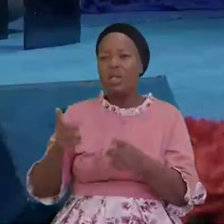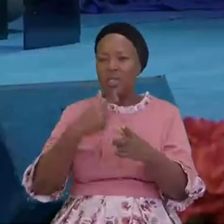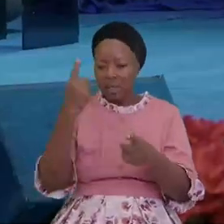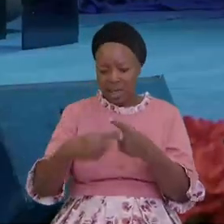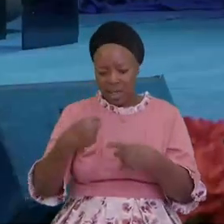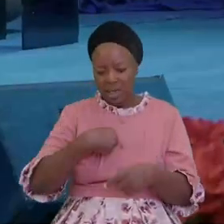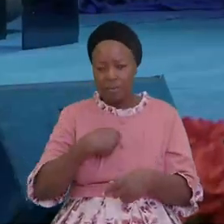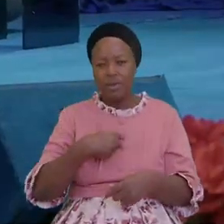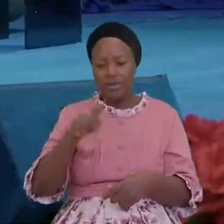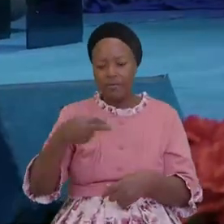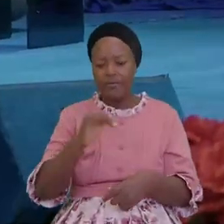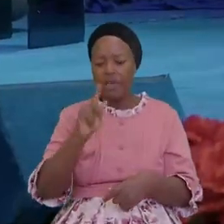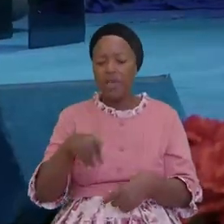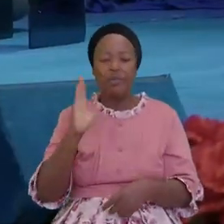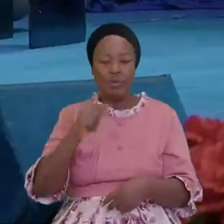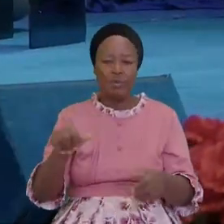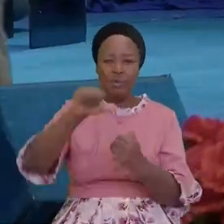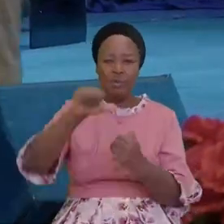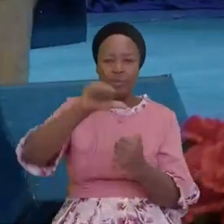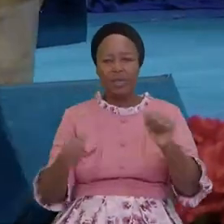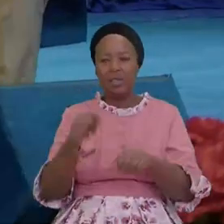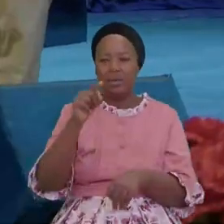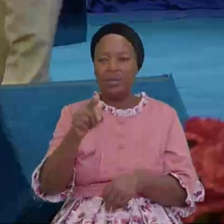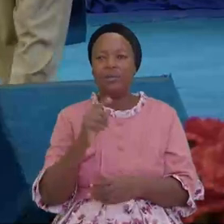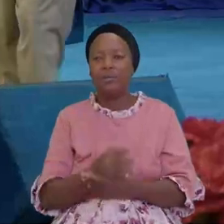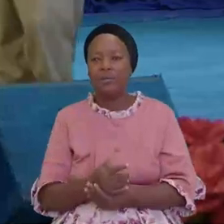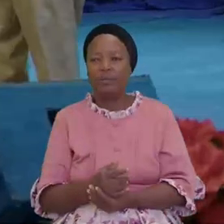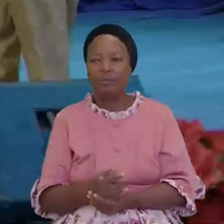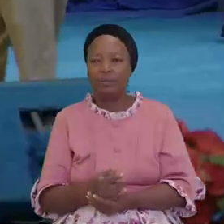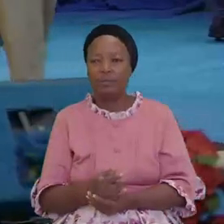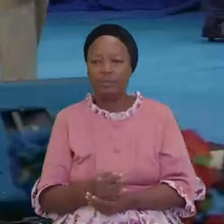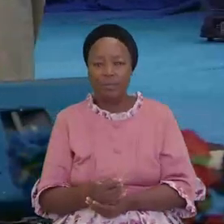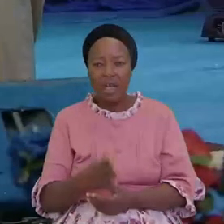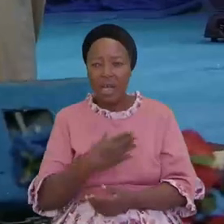Philippe dit, si tu crois de tout ton cœur, alors je peux te baptiser.